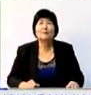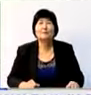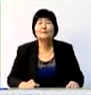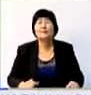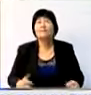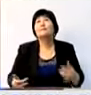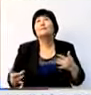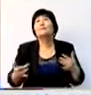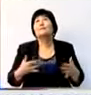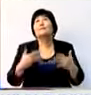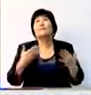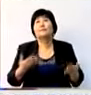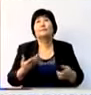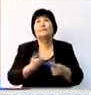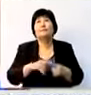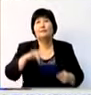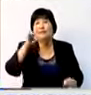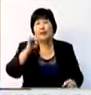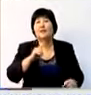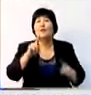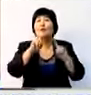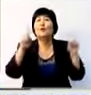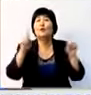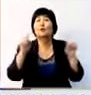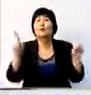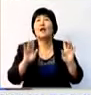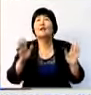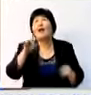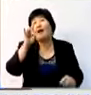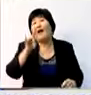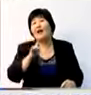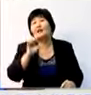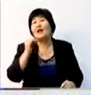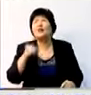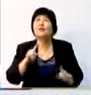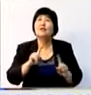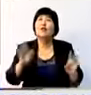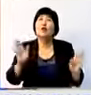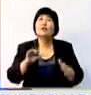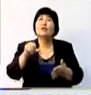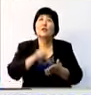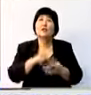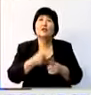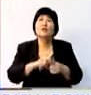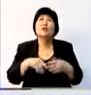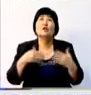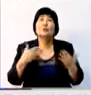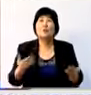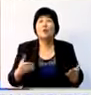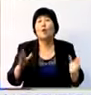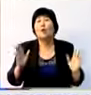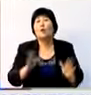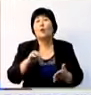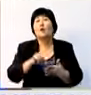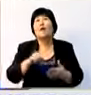Концертте мынау осы Қазақстан жұлдыздарының әндерін, мынау «Қазағым ай», «Мен мақтаншақпын» әндерін орындап, енді бұл орындаудағы